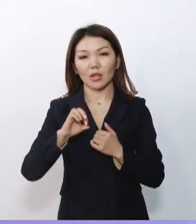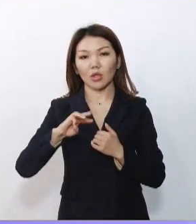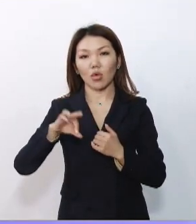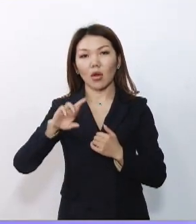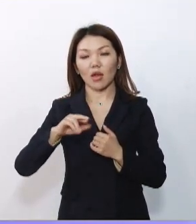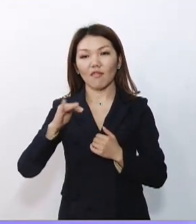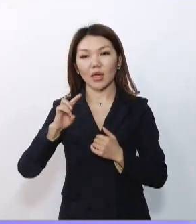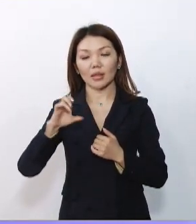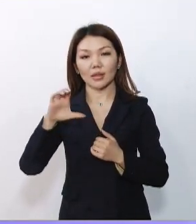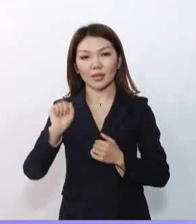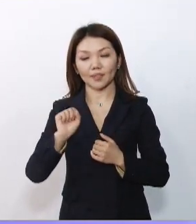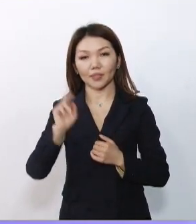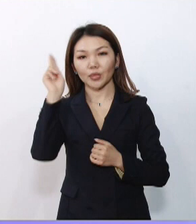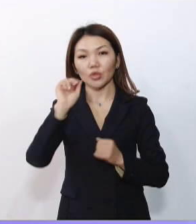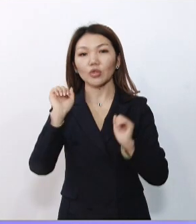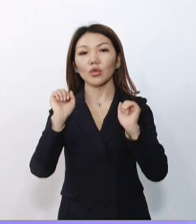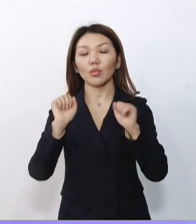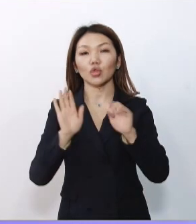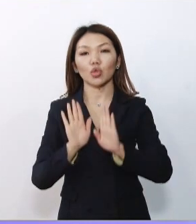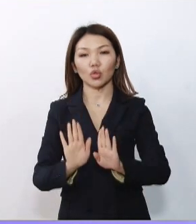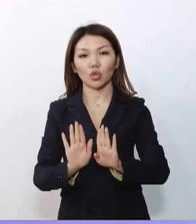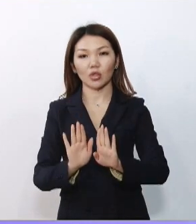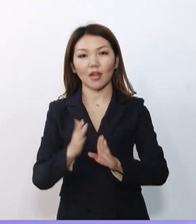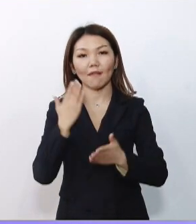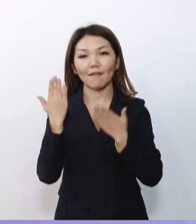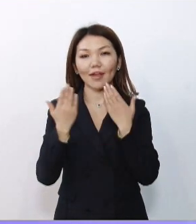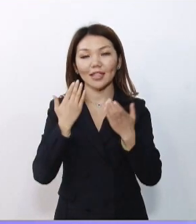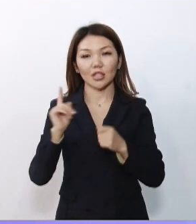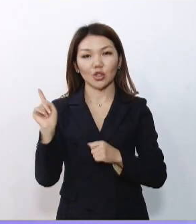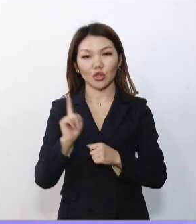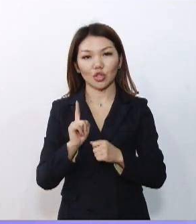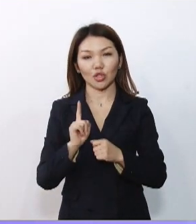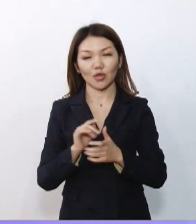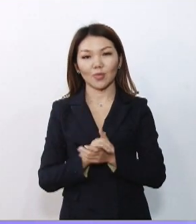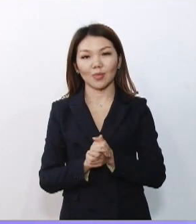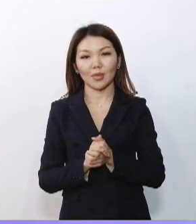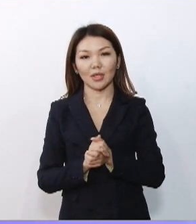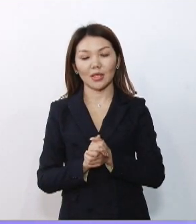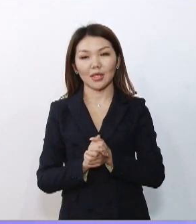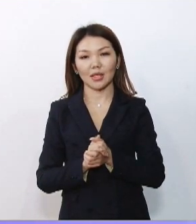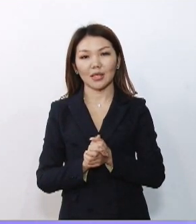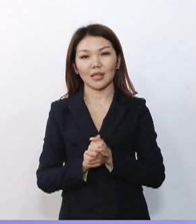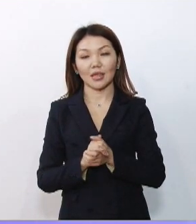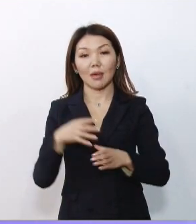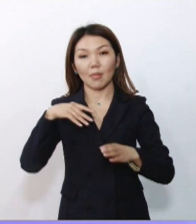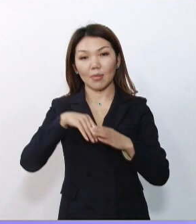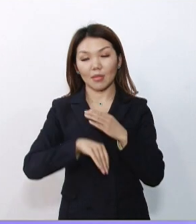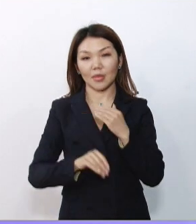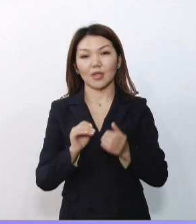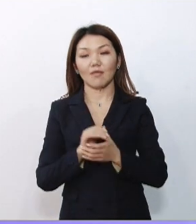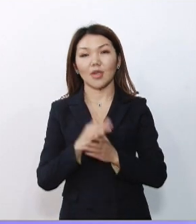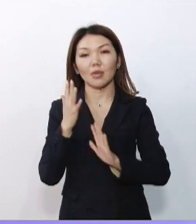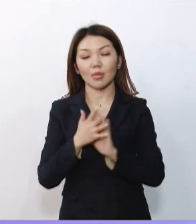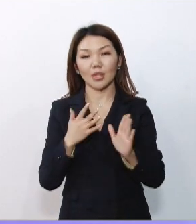Франца. Учиться можно только весело. Чтобы переваривать знания, надо поглощать их